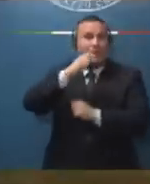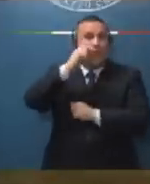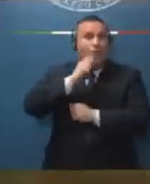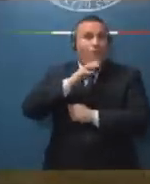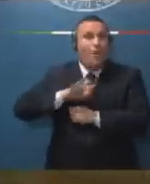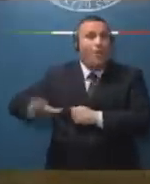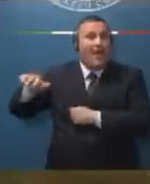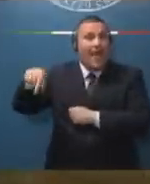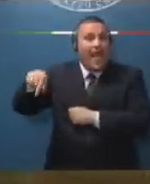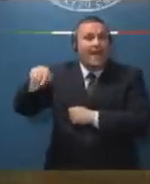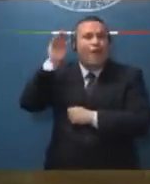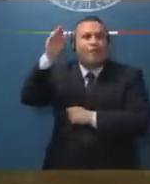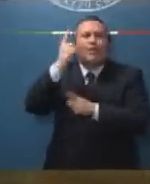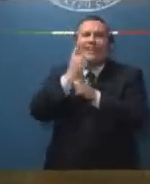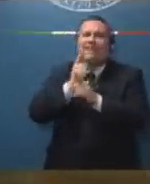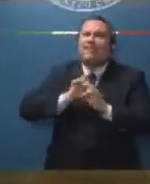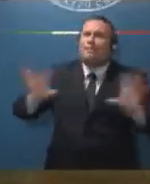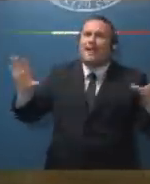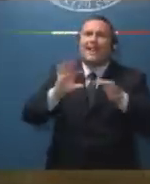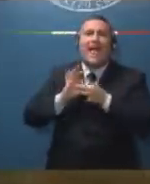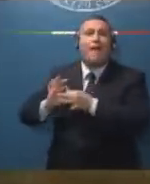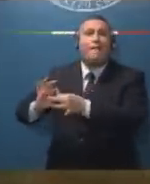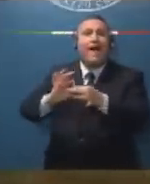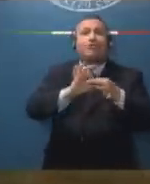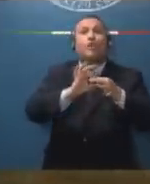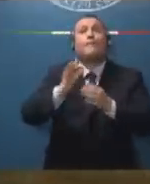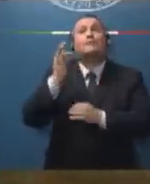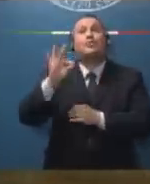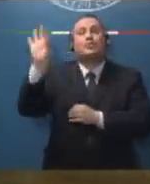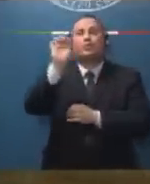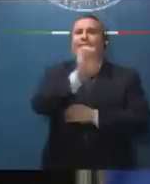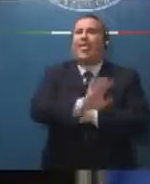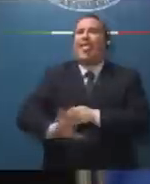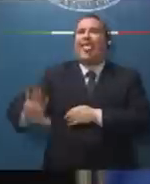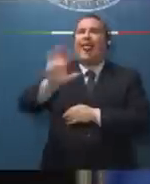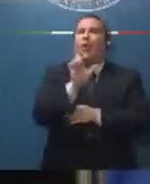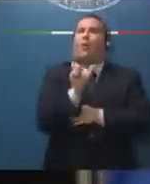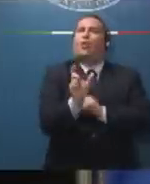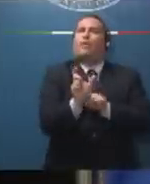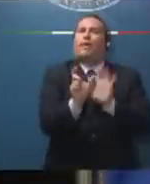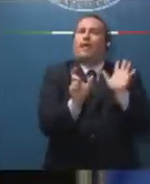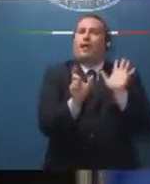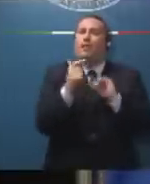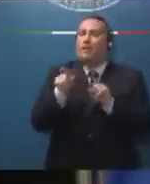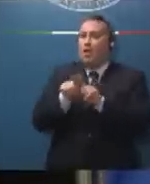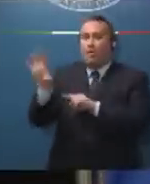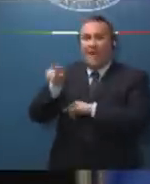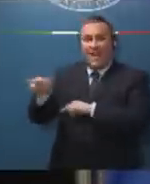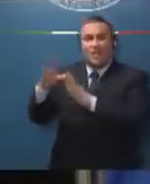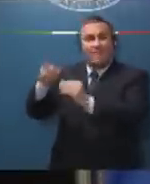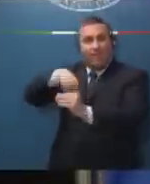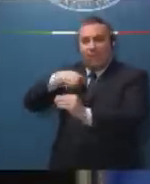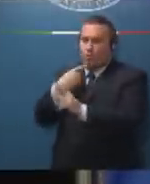di pace di libertà e di un futuro europeo per ringraziare questa nazione di quello che sta facendo per tutti